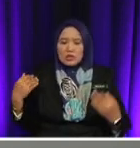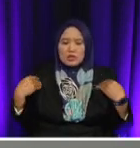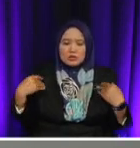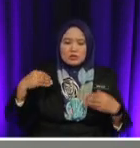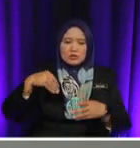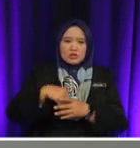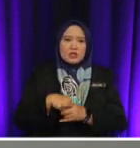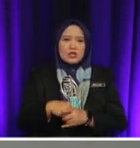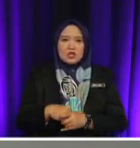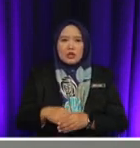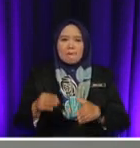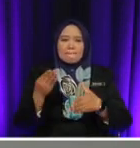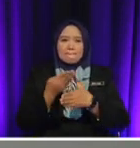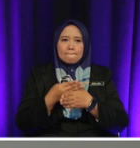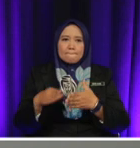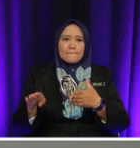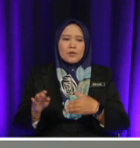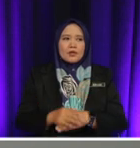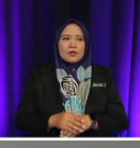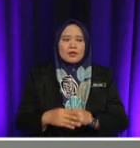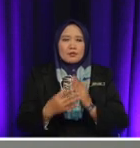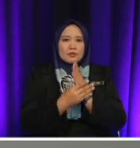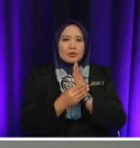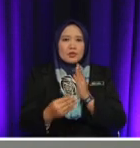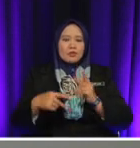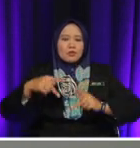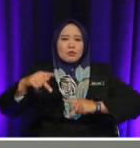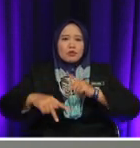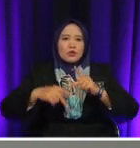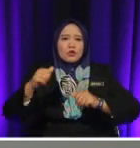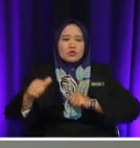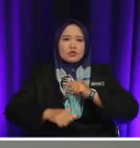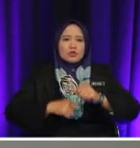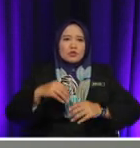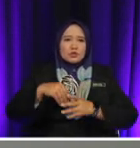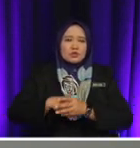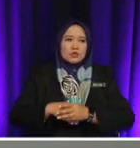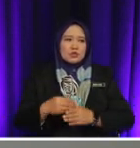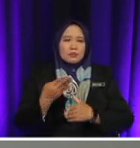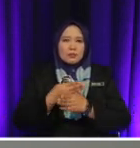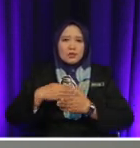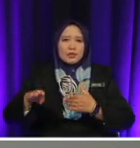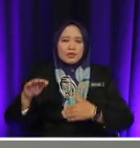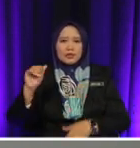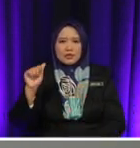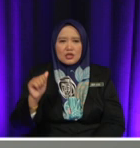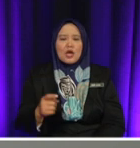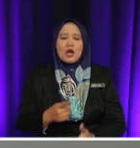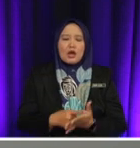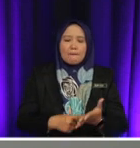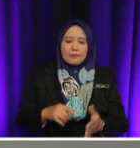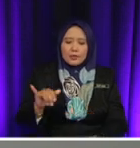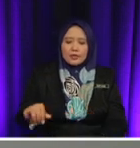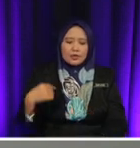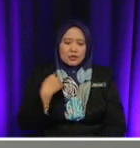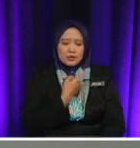apa bahagian kemahiran proses sains iniitu bahagian a oke apa yang kita kena tahu dalam KPS yang ke-11